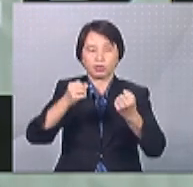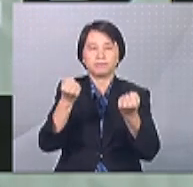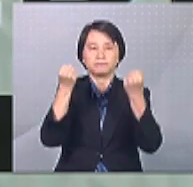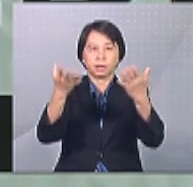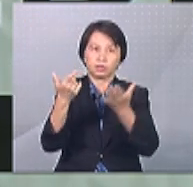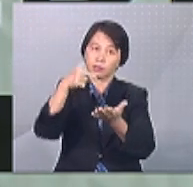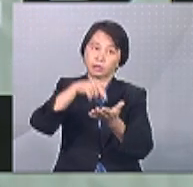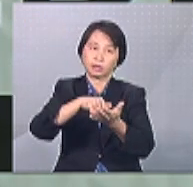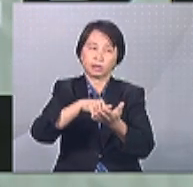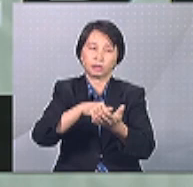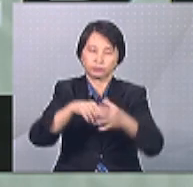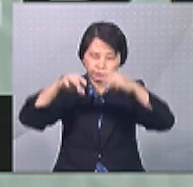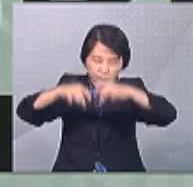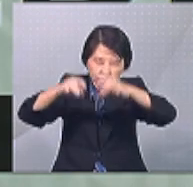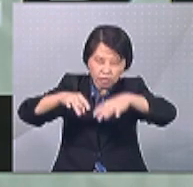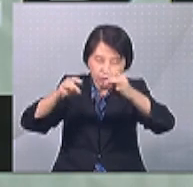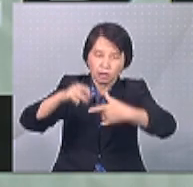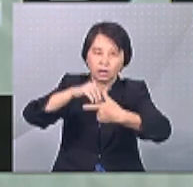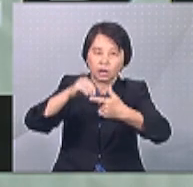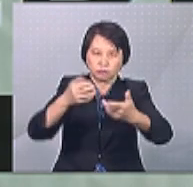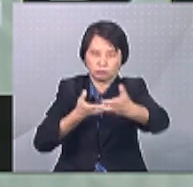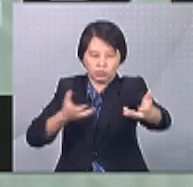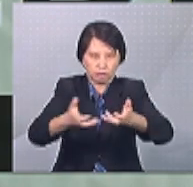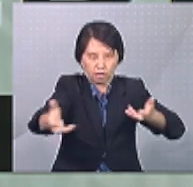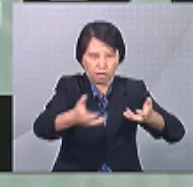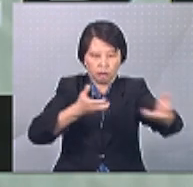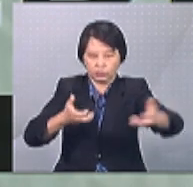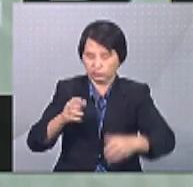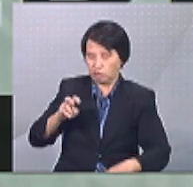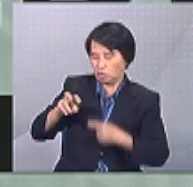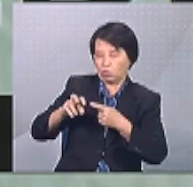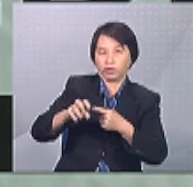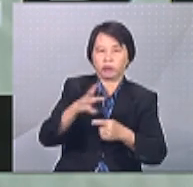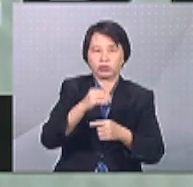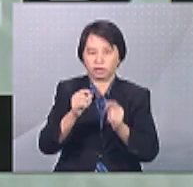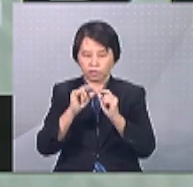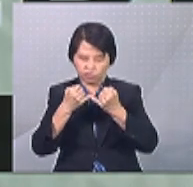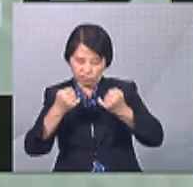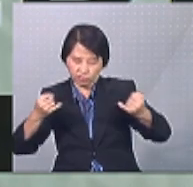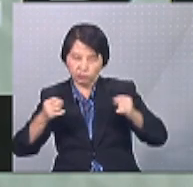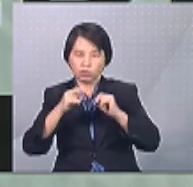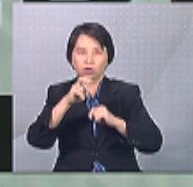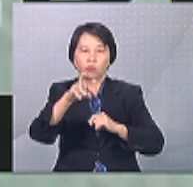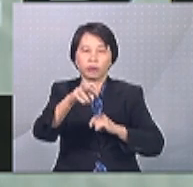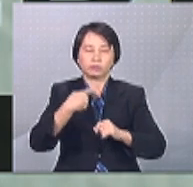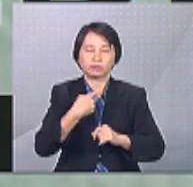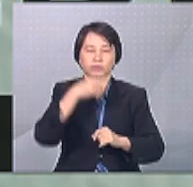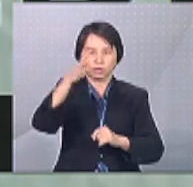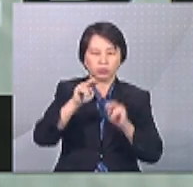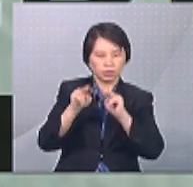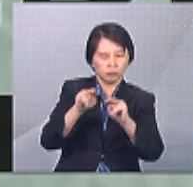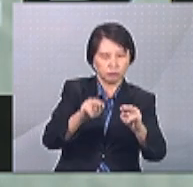lagi test-test ataupun pengasingan virus dan juga kutur virus tersebut, dan kita akan lihat